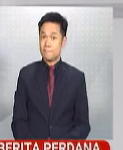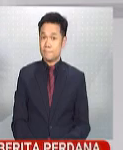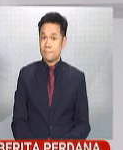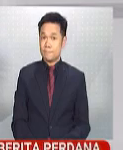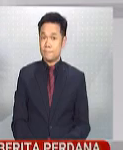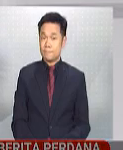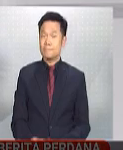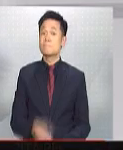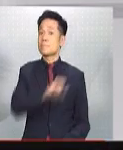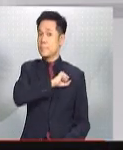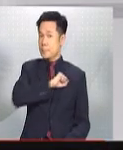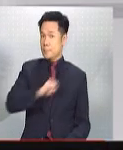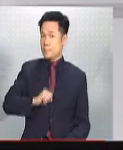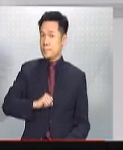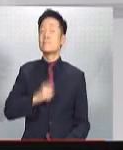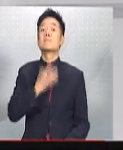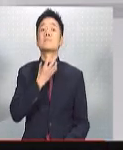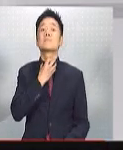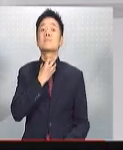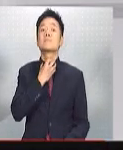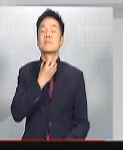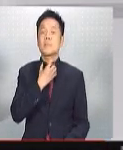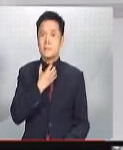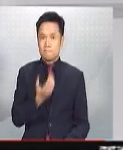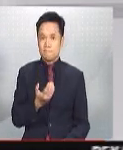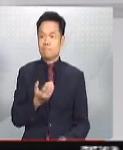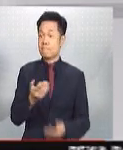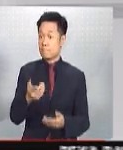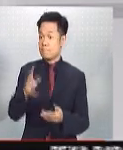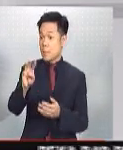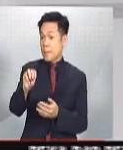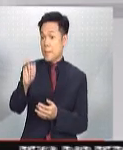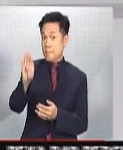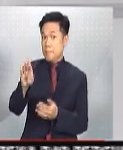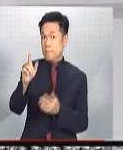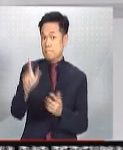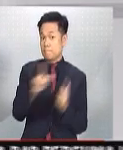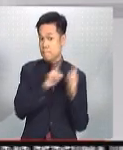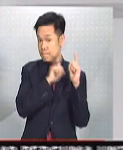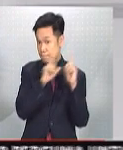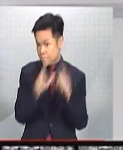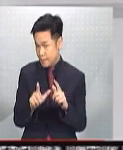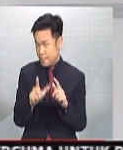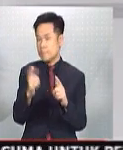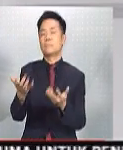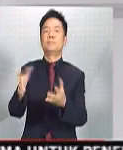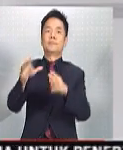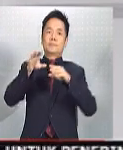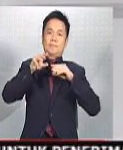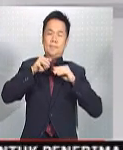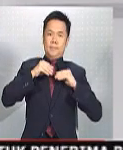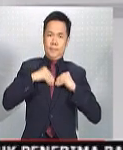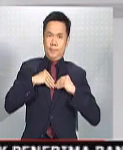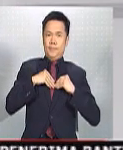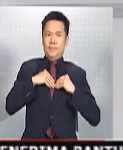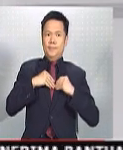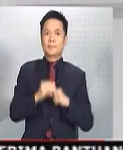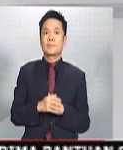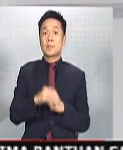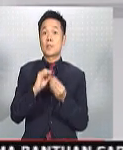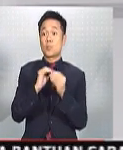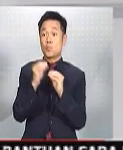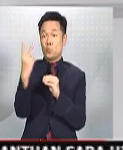Sultan Perak Sultan Nazrin Muizzuddin Shah menerima peletakan jawatan Datuk Seri Ahmad Faizal Azumu sebagai Menteri Besar Perak